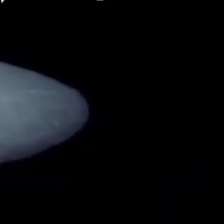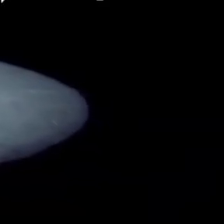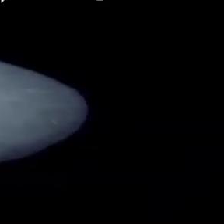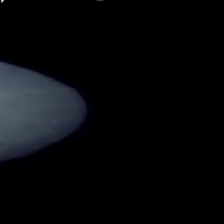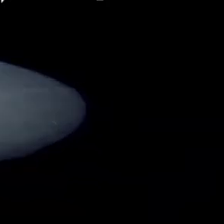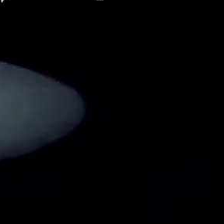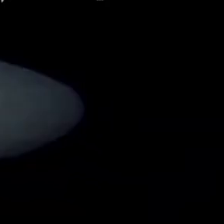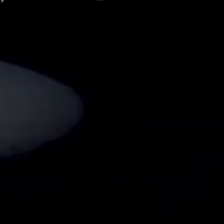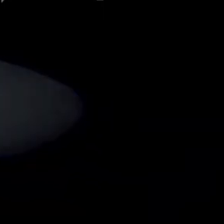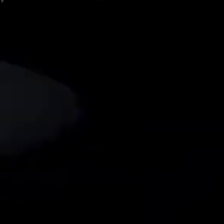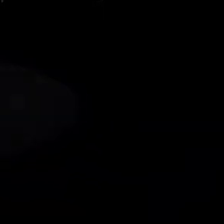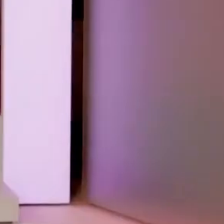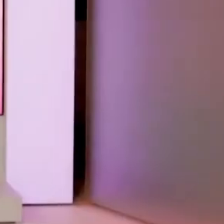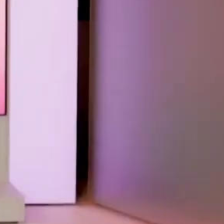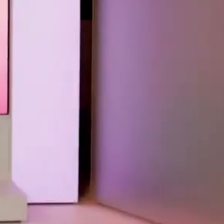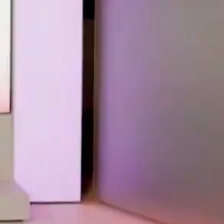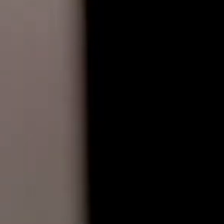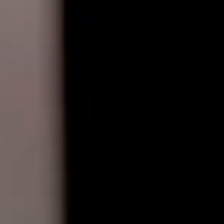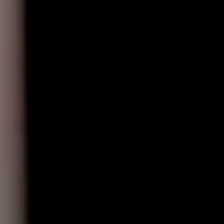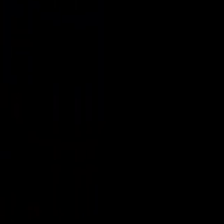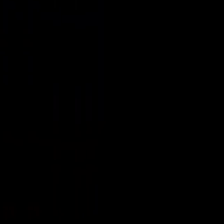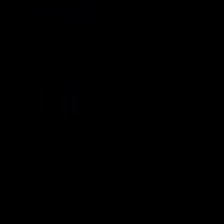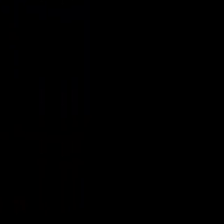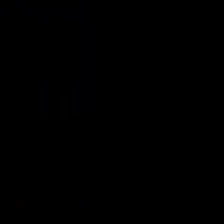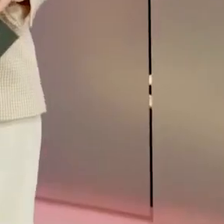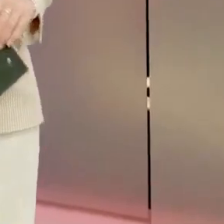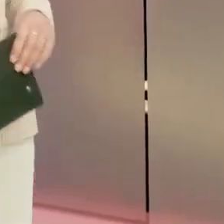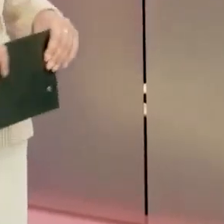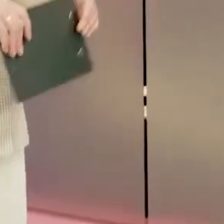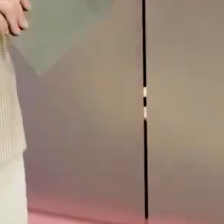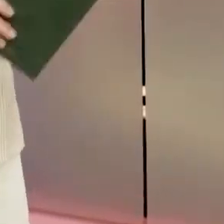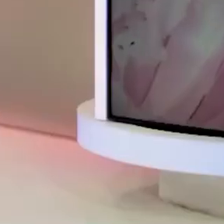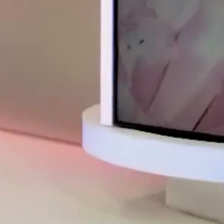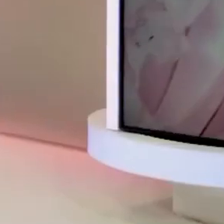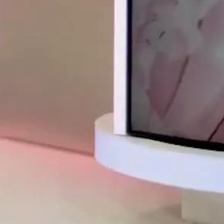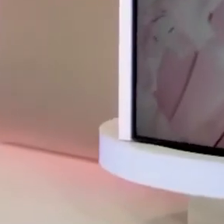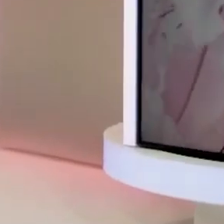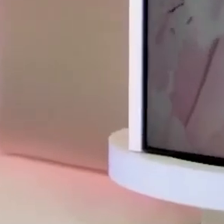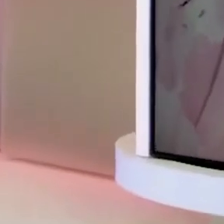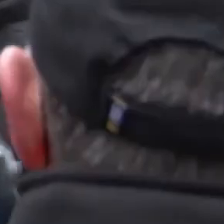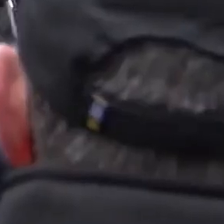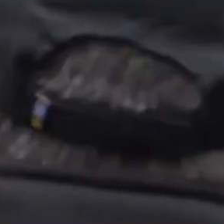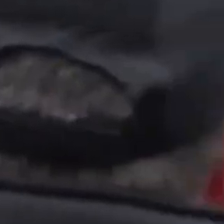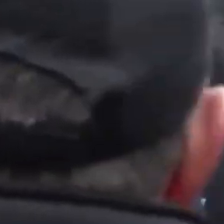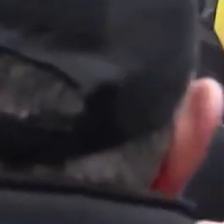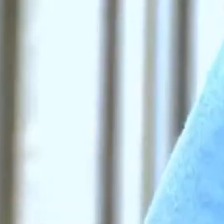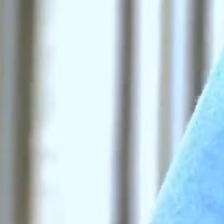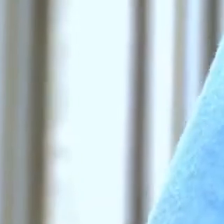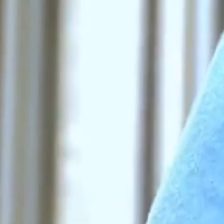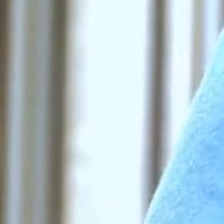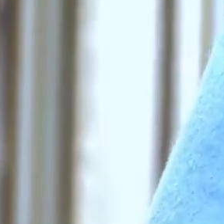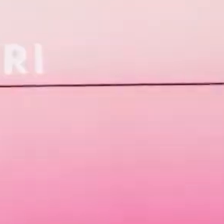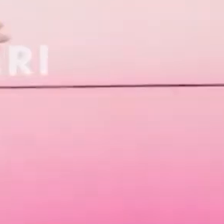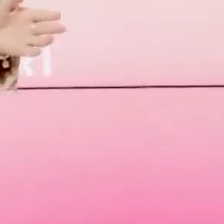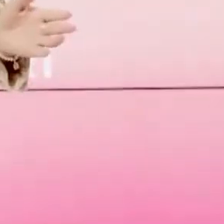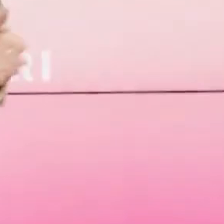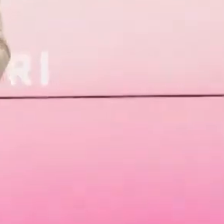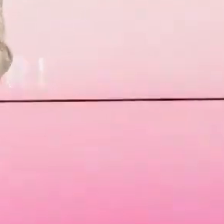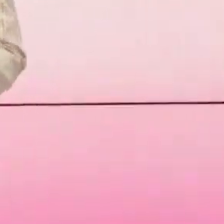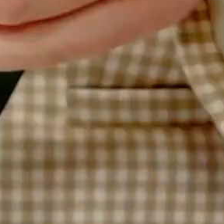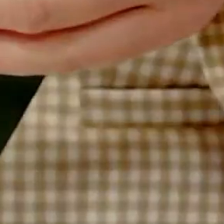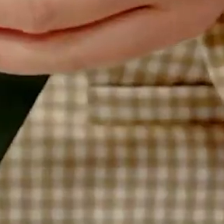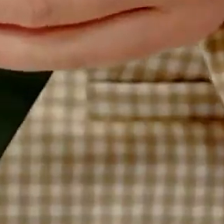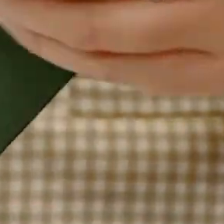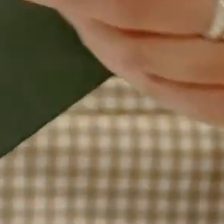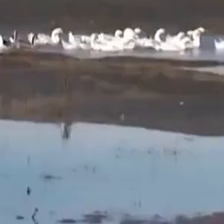TV opt ar fi să băieții ăia alcătuiesc Nevis Saint Lucia Gigi de